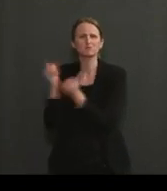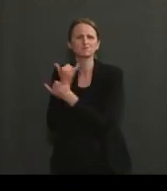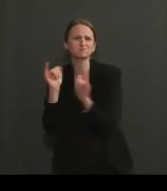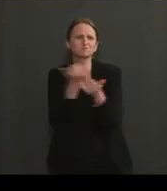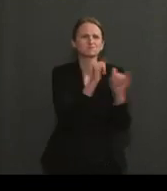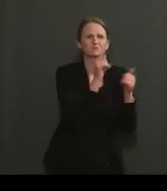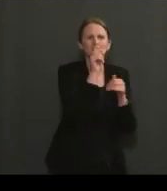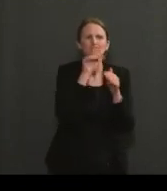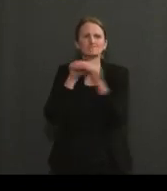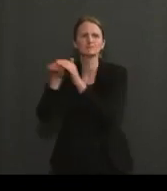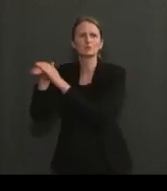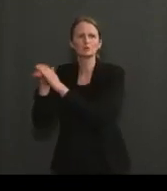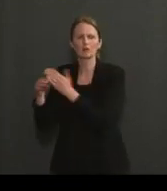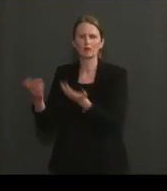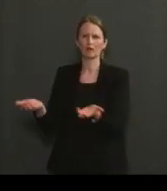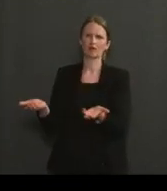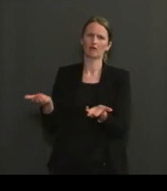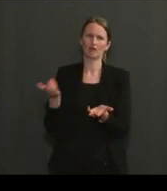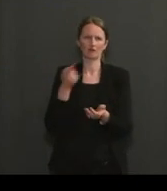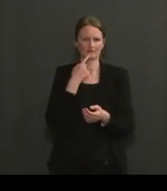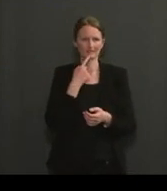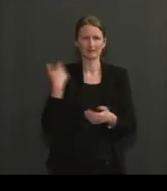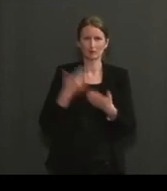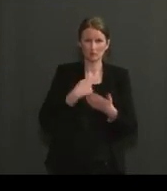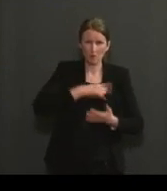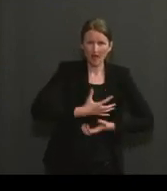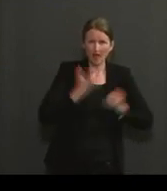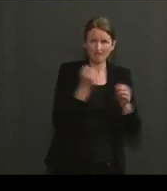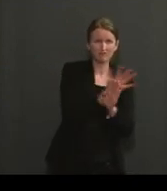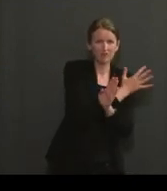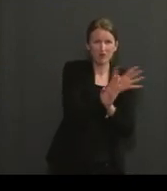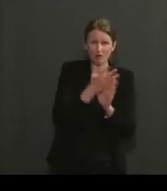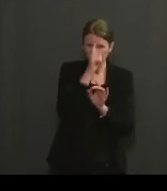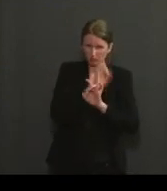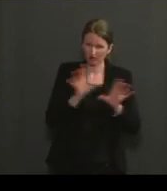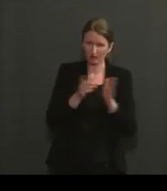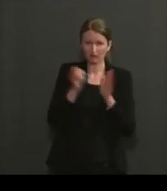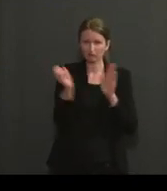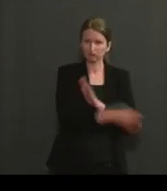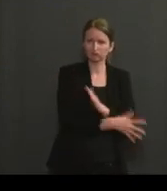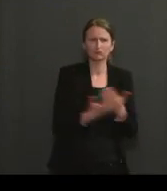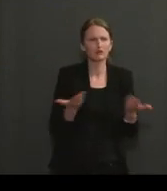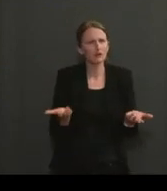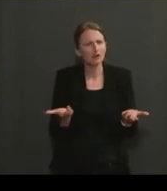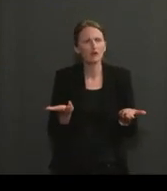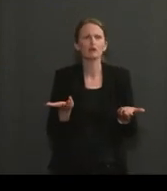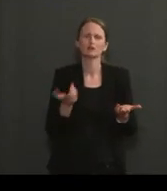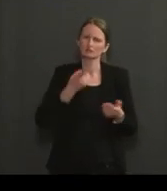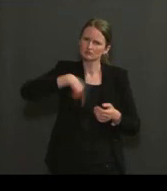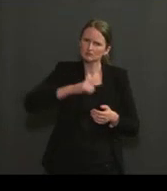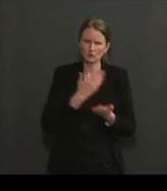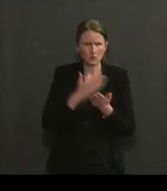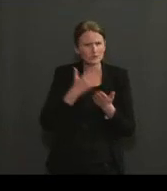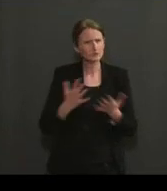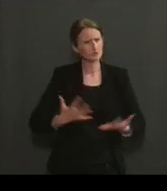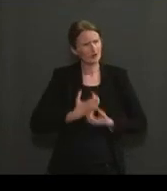Il n'est pas encore temps de relâcher notre garde. Si nous voulons pouvoir poursuivre dans la voie tracée ces dernières semaines, soulager nos services de soins de